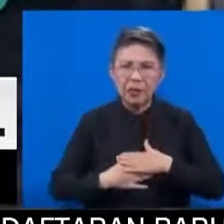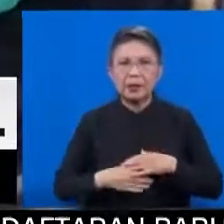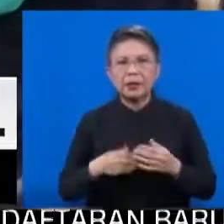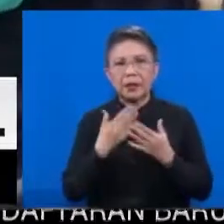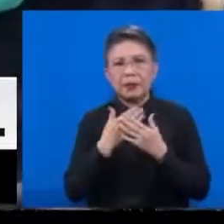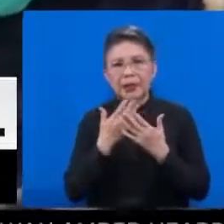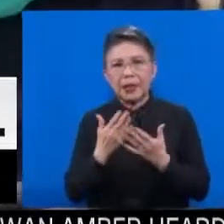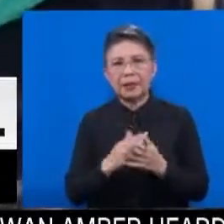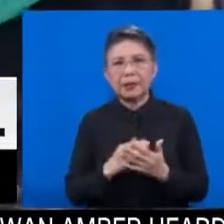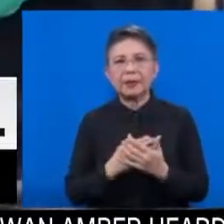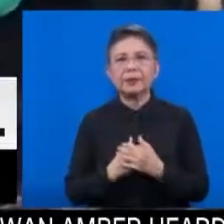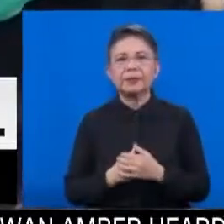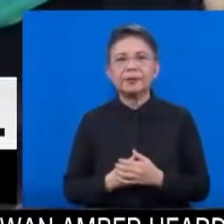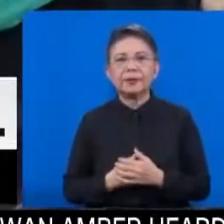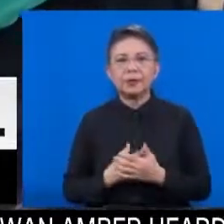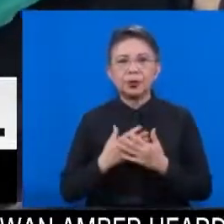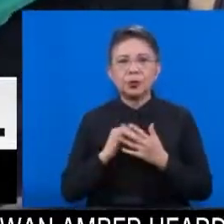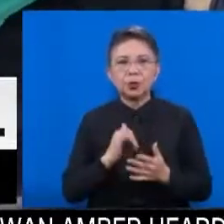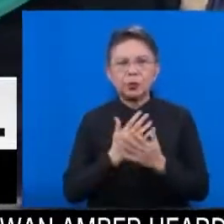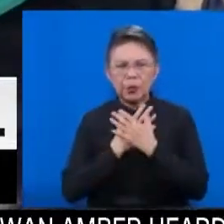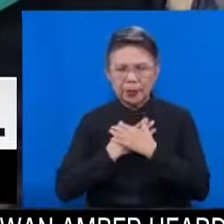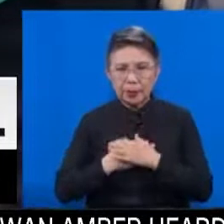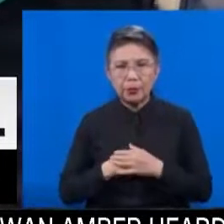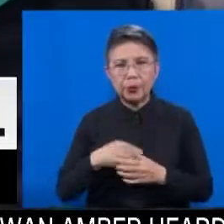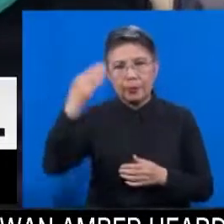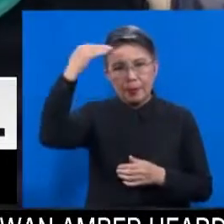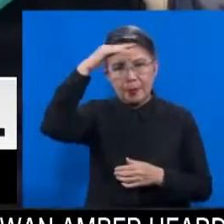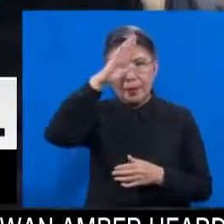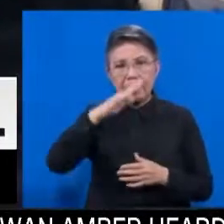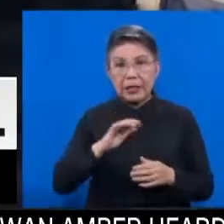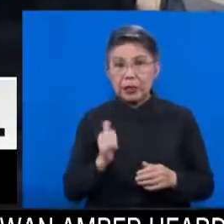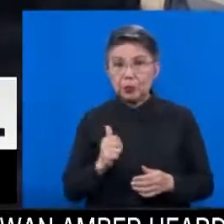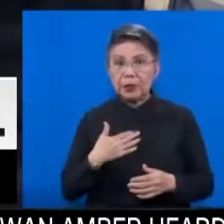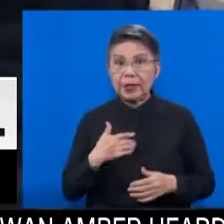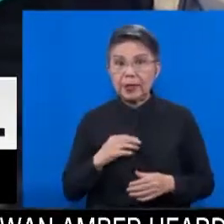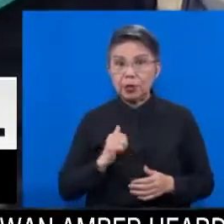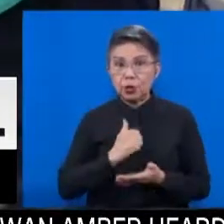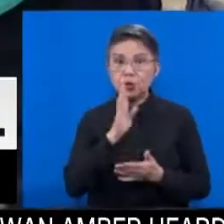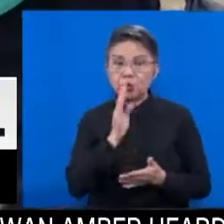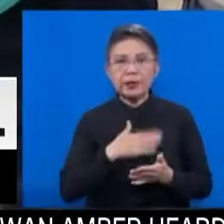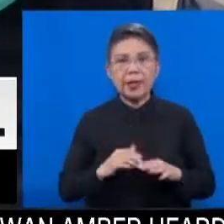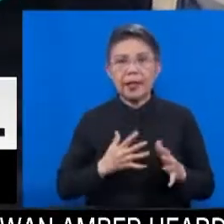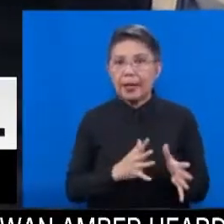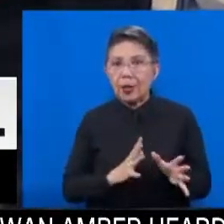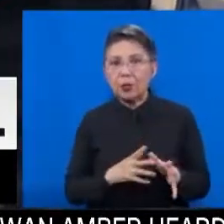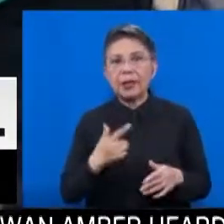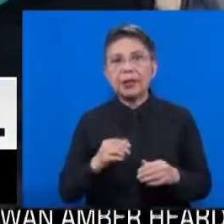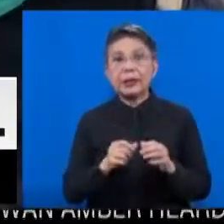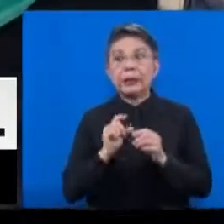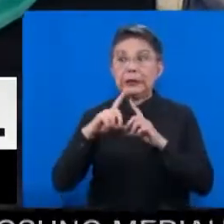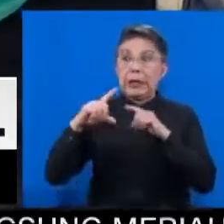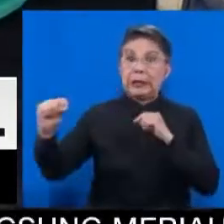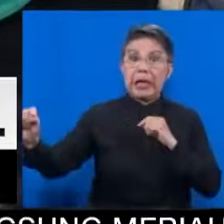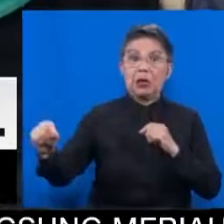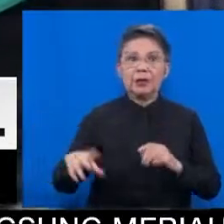jalan bela sungkawa untuk Eril. Pertamanya saya ragu kesini karena jalannya jauh, terus saya nggak bawa